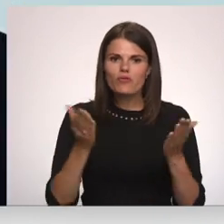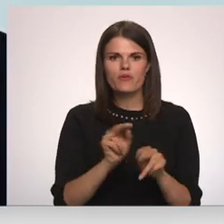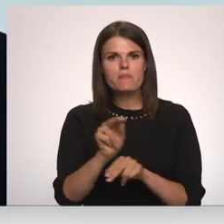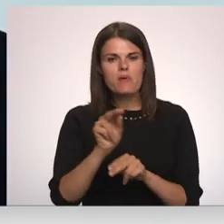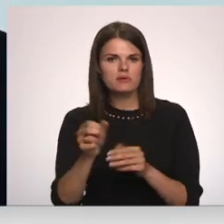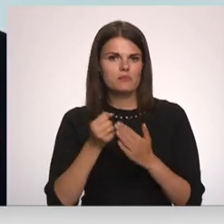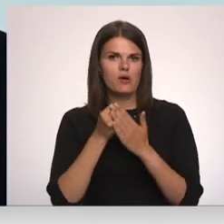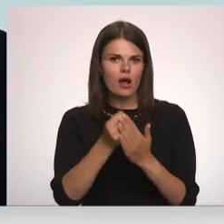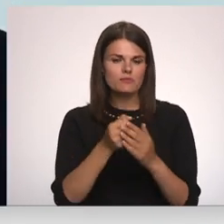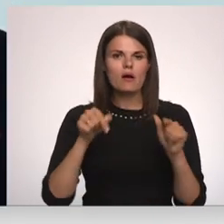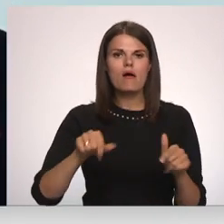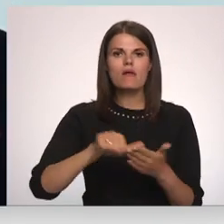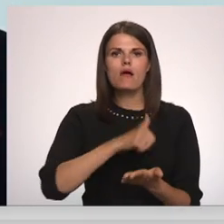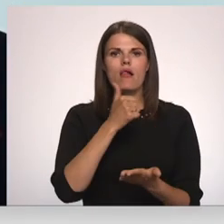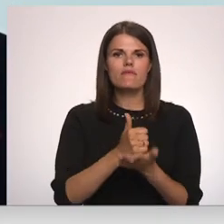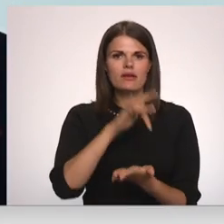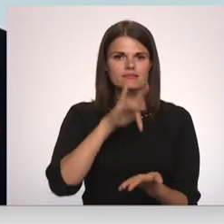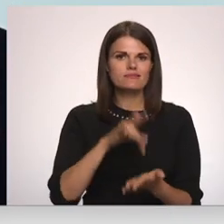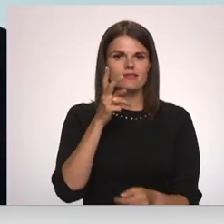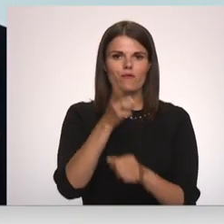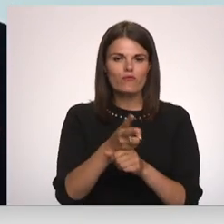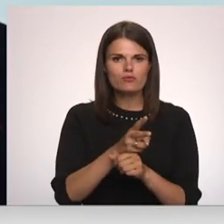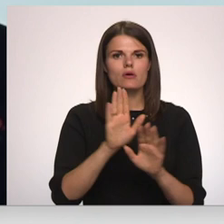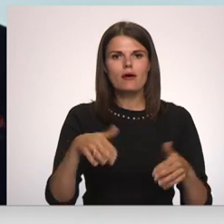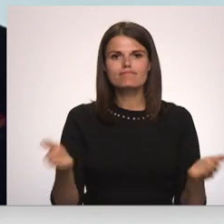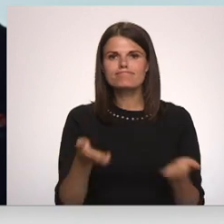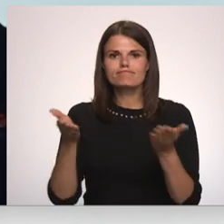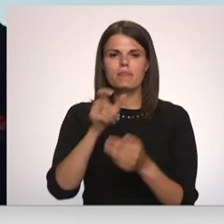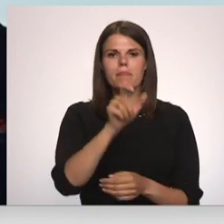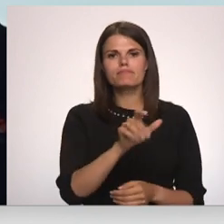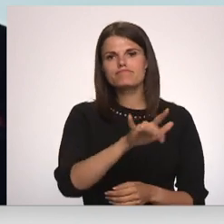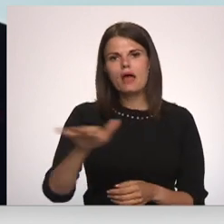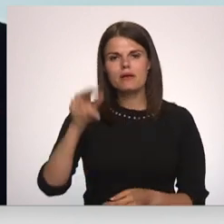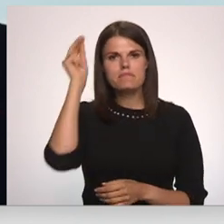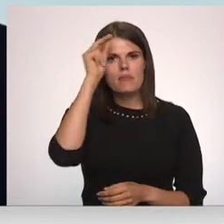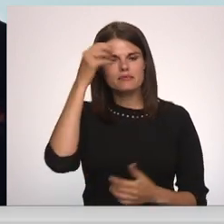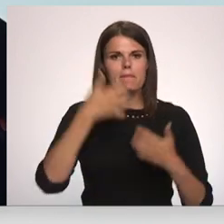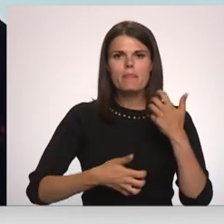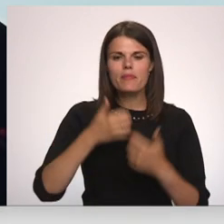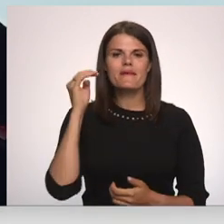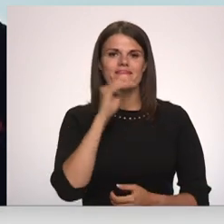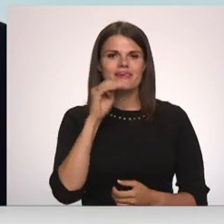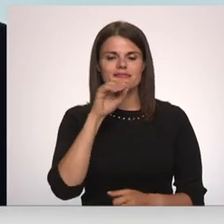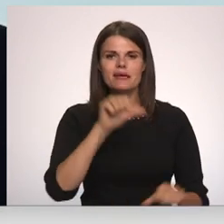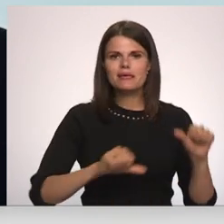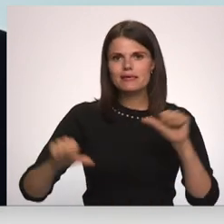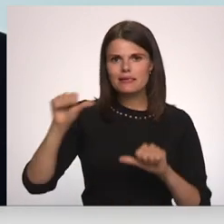Šī galvenā centra funkcija ir, lai iedvesmotu bērnus mācīties matemātiku, fiziku,